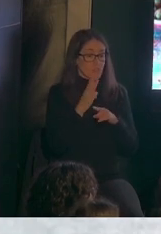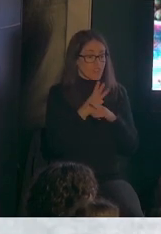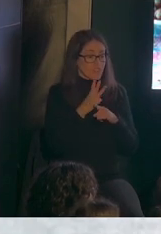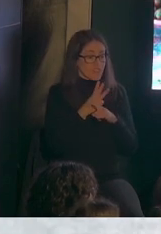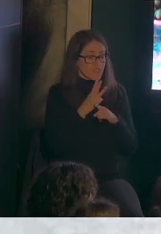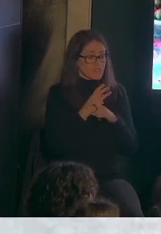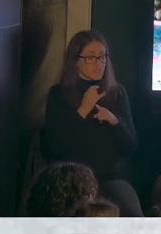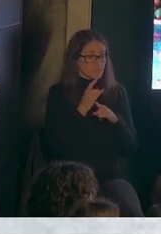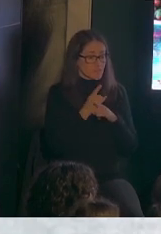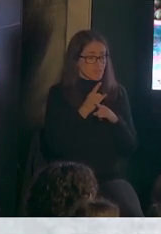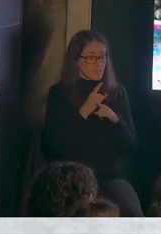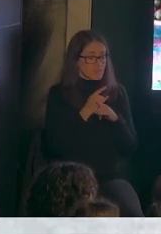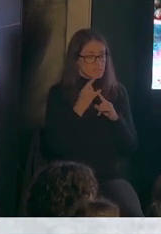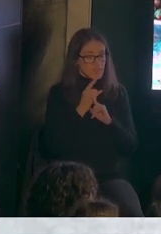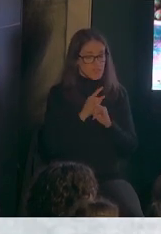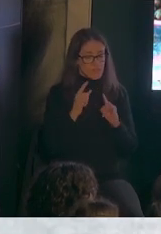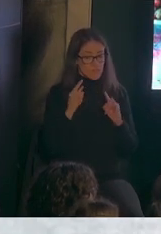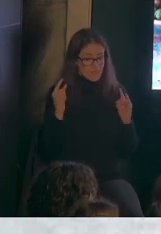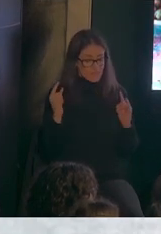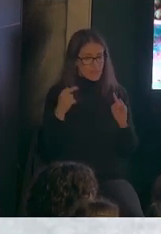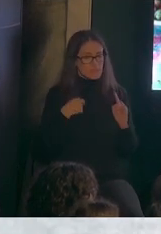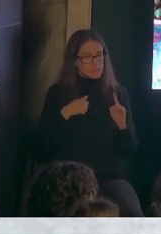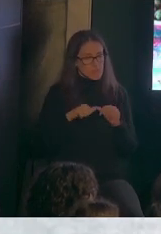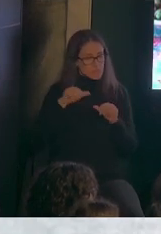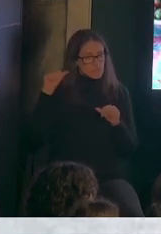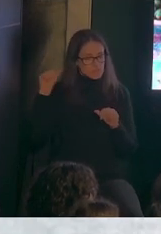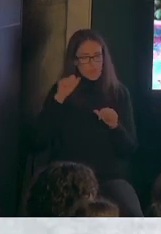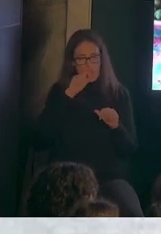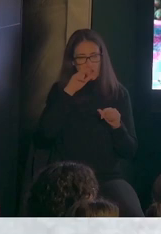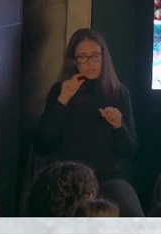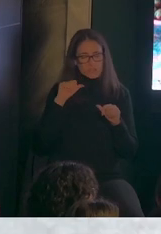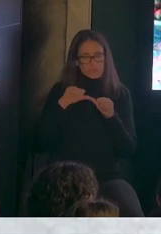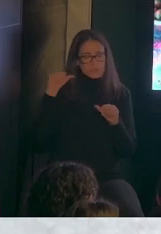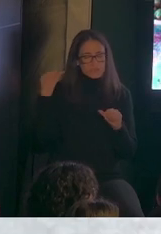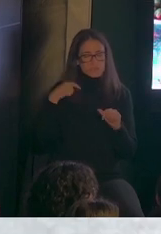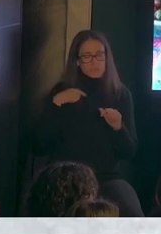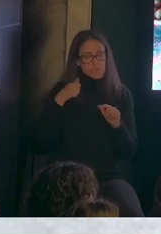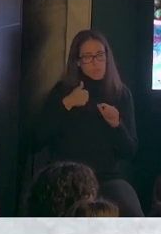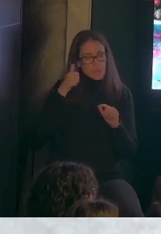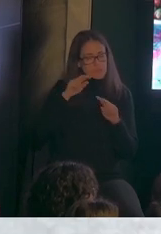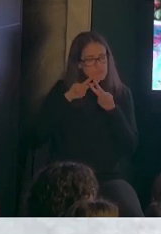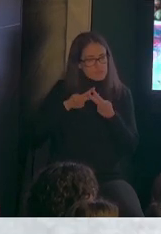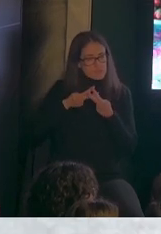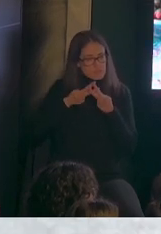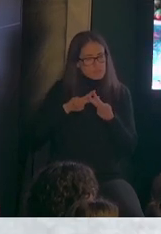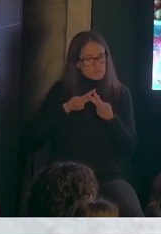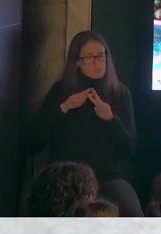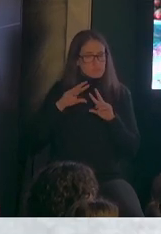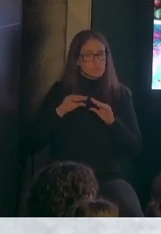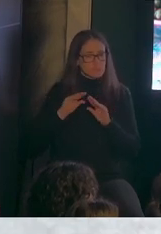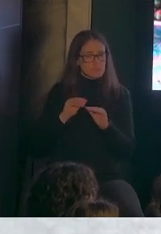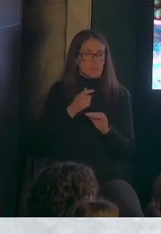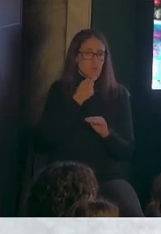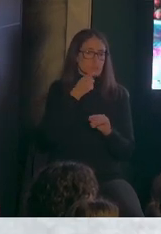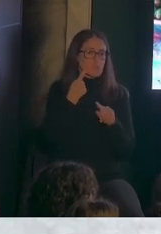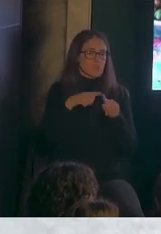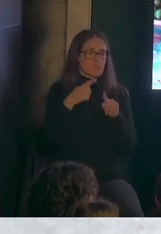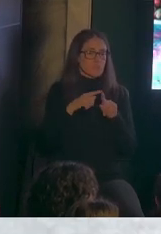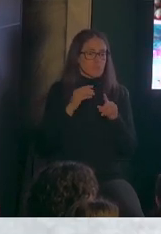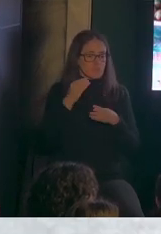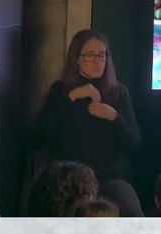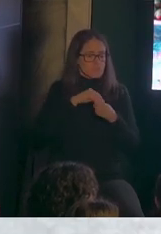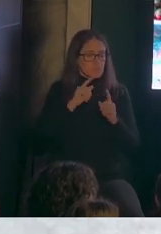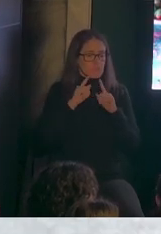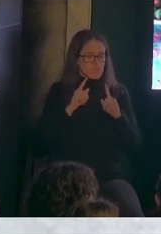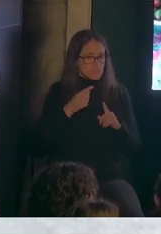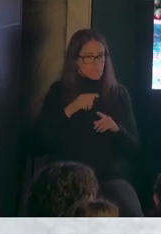bastants anys m'hi estic centrant molt en les proteïnes vegetals per les funcionalitats que tenen, que són molt interessants, perquè cada vegada n'hi ha més